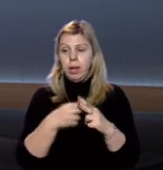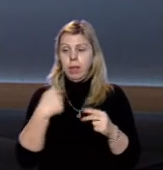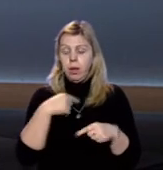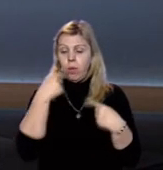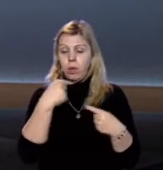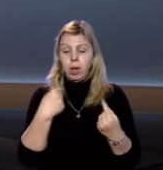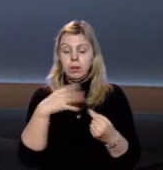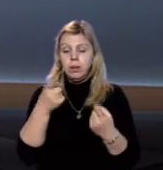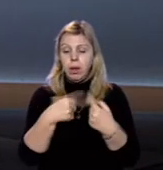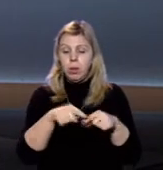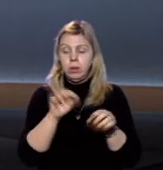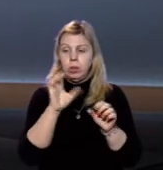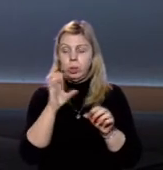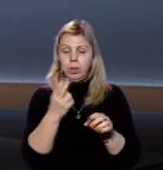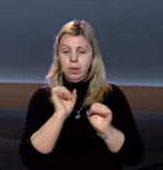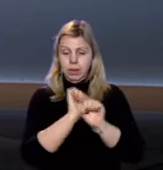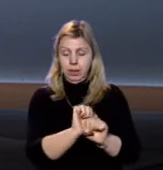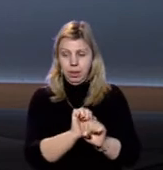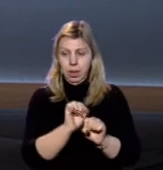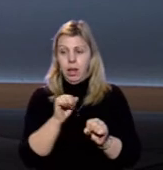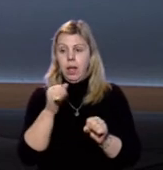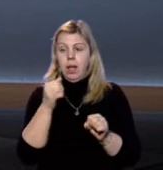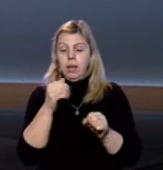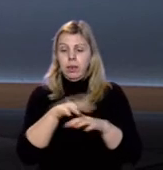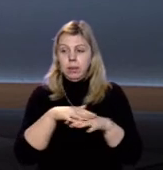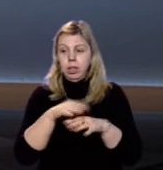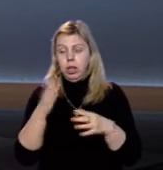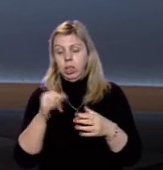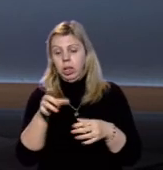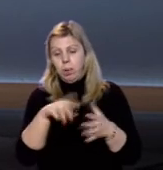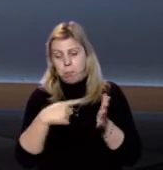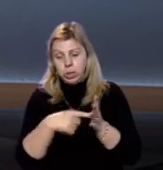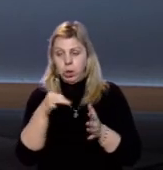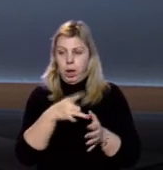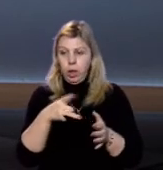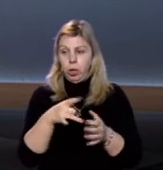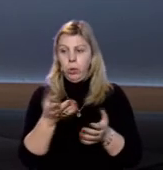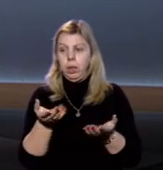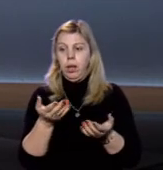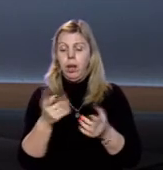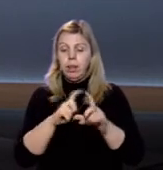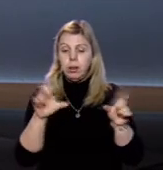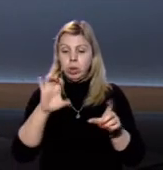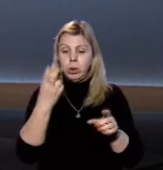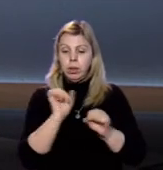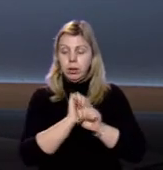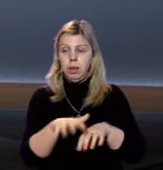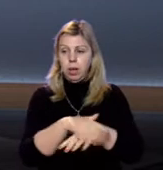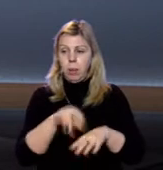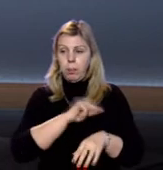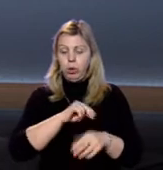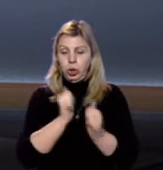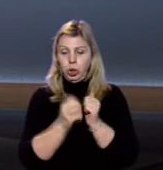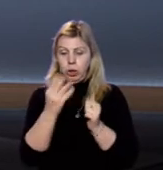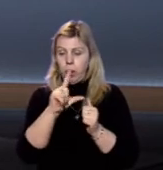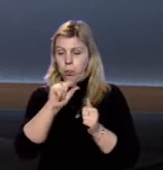говорив, призначає орган соціального захисту населення відповідного міста чи району. Департамент соціального захисту населення працює